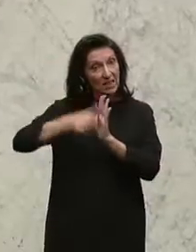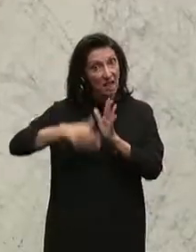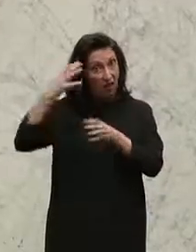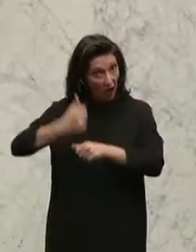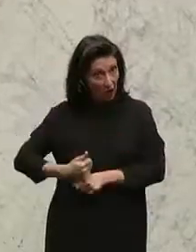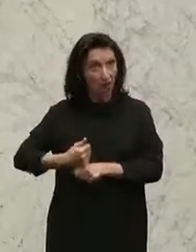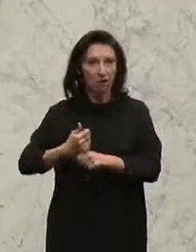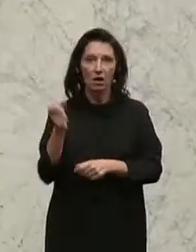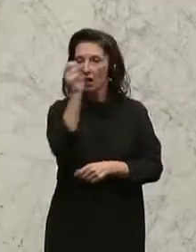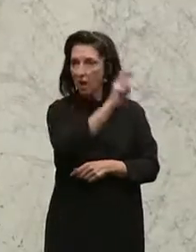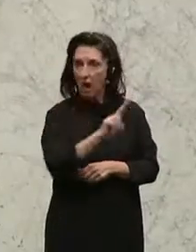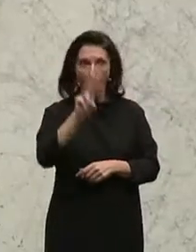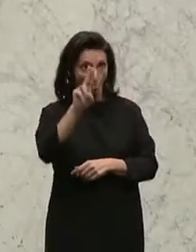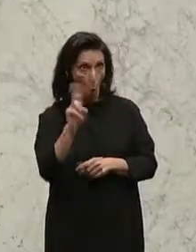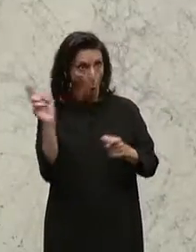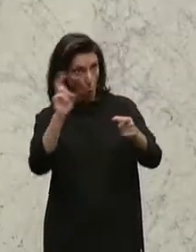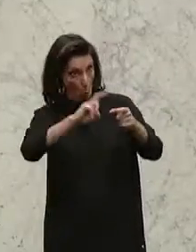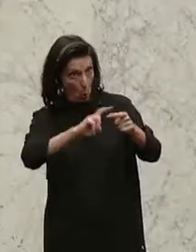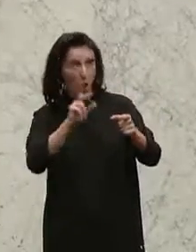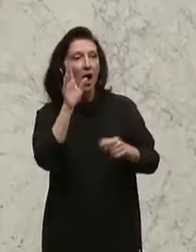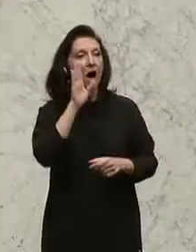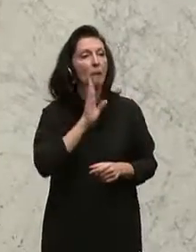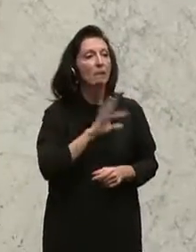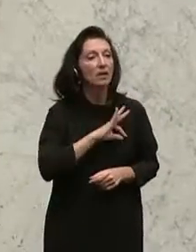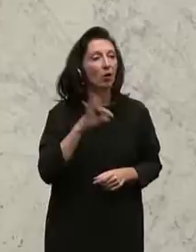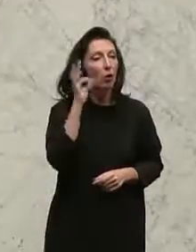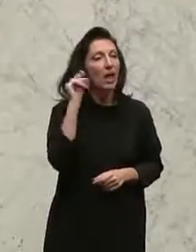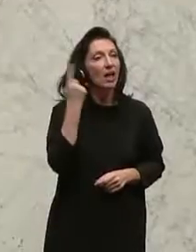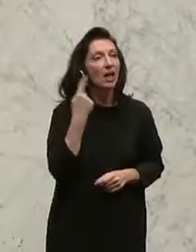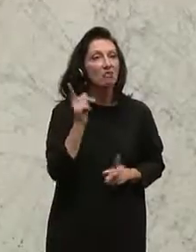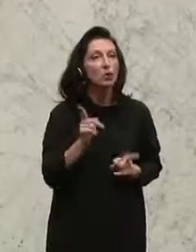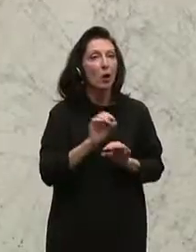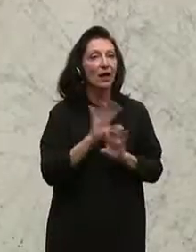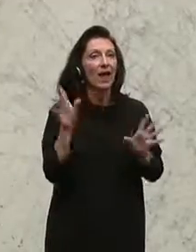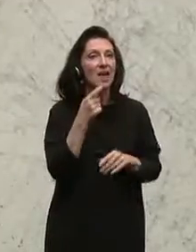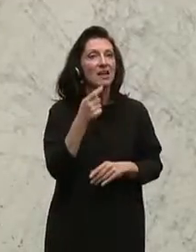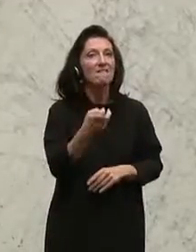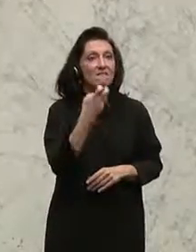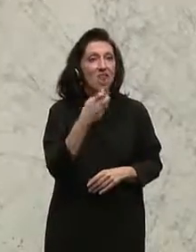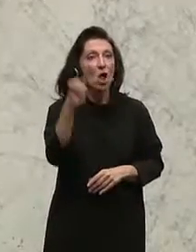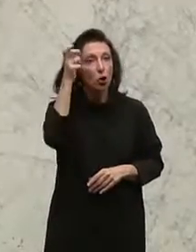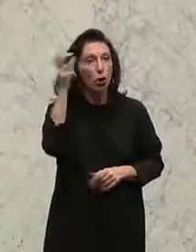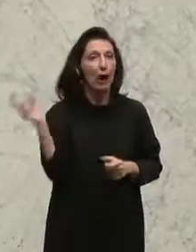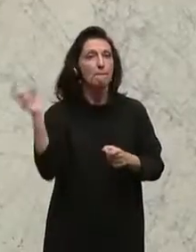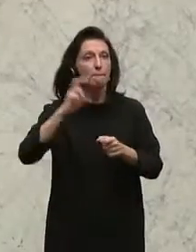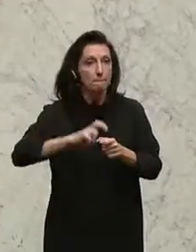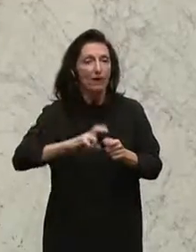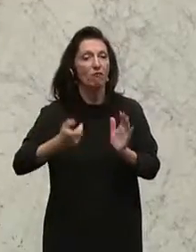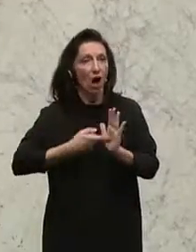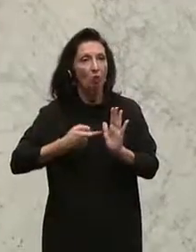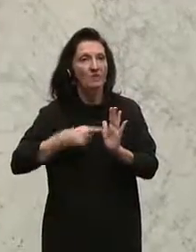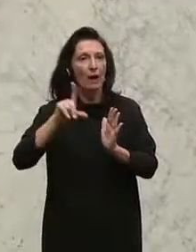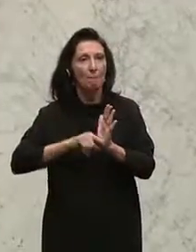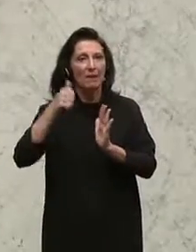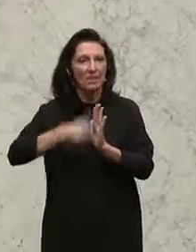in der Europäischen Union wollen. Dann bitte ich aber auch Kollegin Klawiśnik, das klar zu sagen, wir wollen den Beitritt der Türkei, sobald sie die Mindeststandards einhält